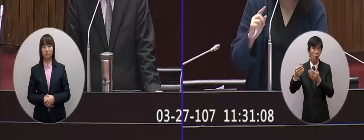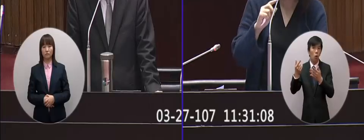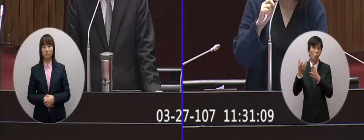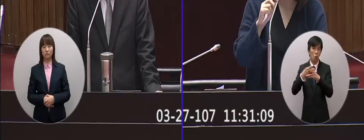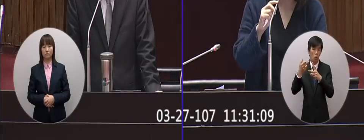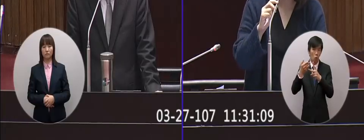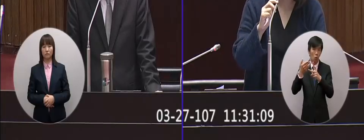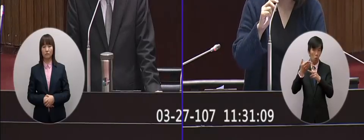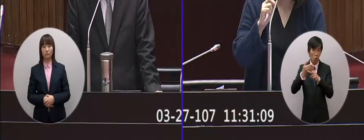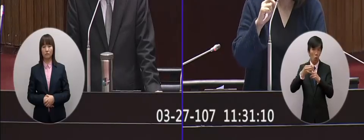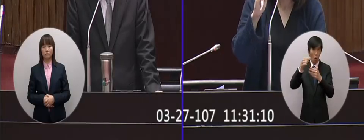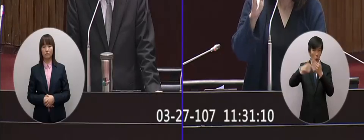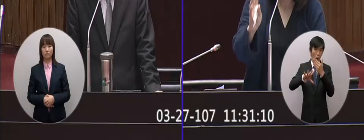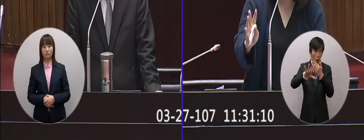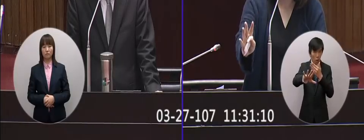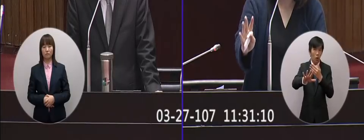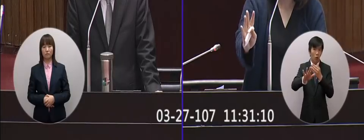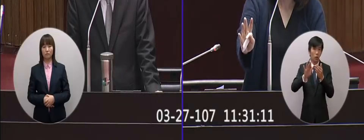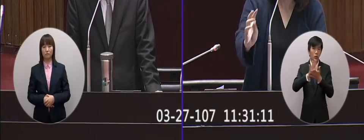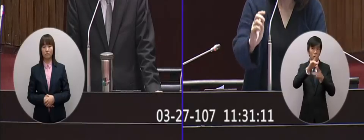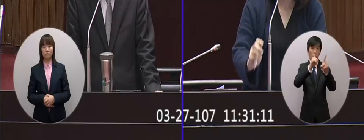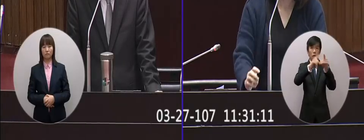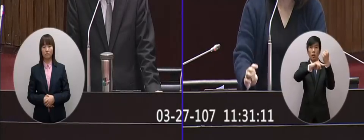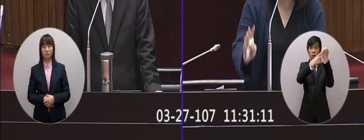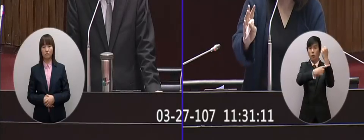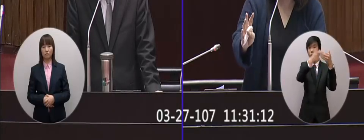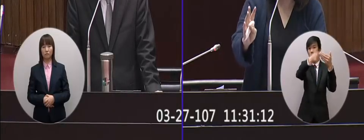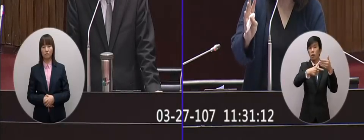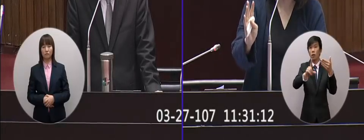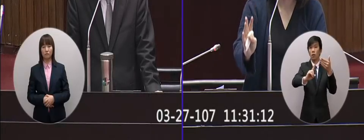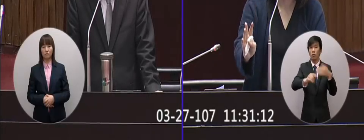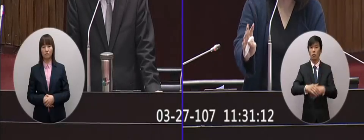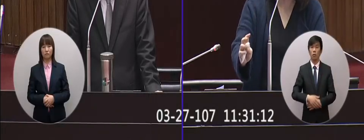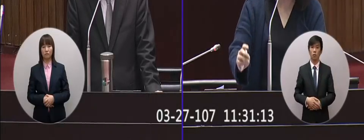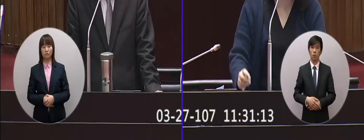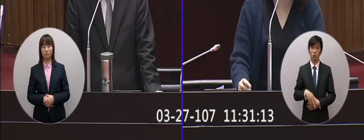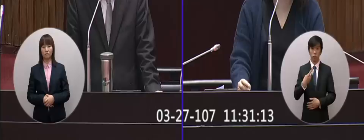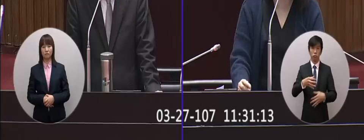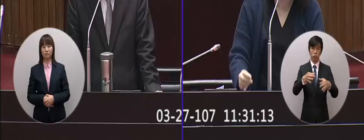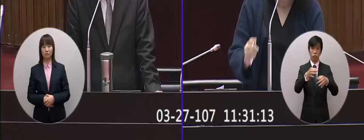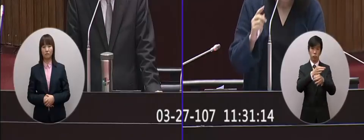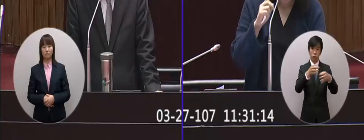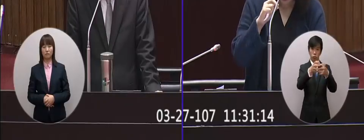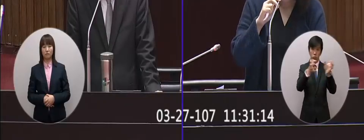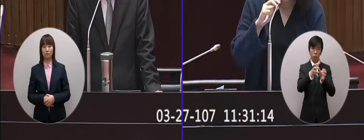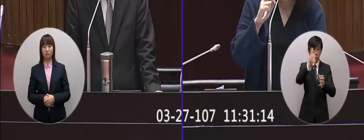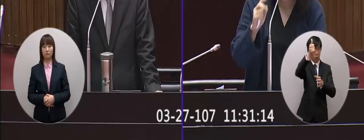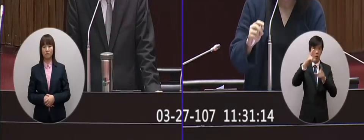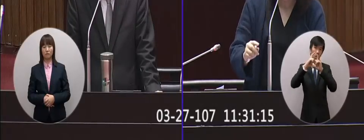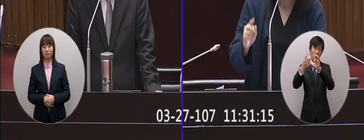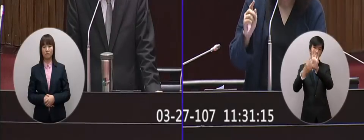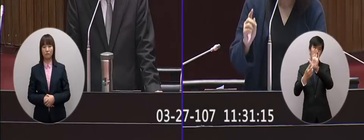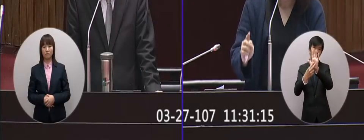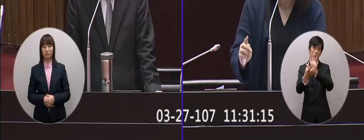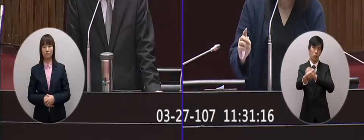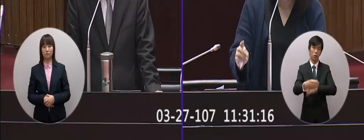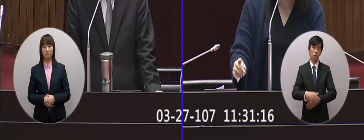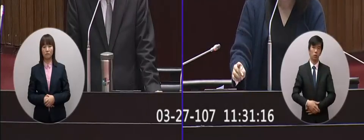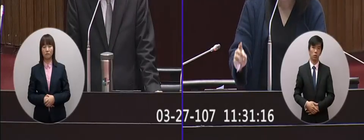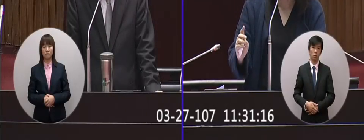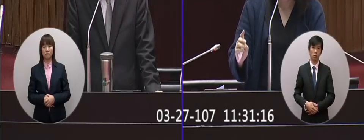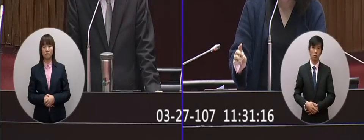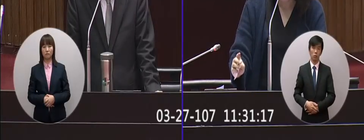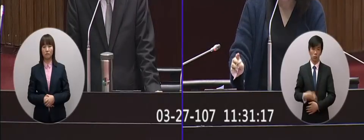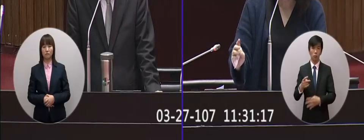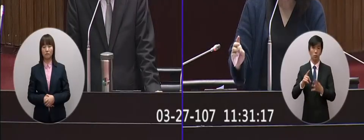的法律效果是什么？经济部部长你当时也没有正面的回应。再来第四个，许多部